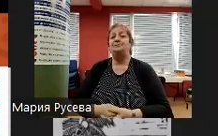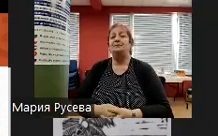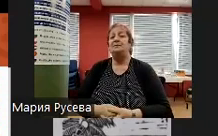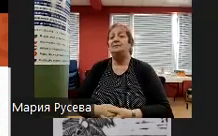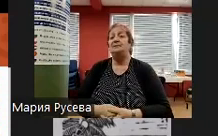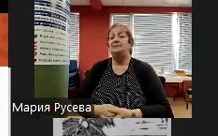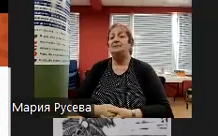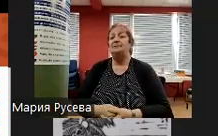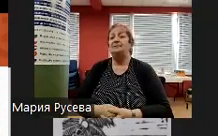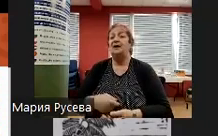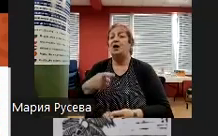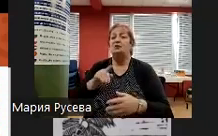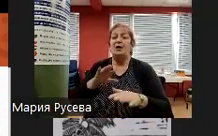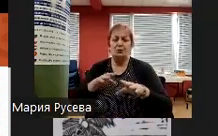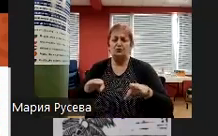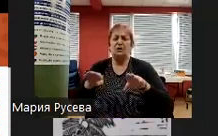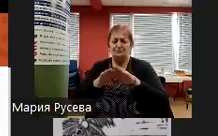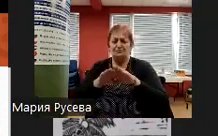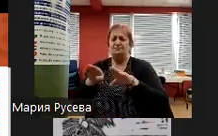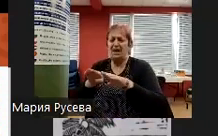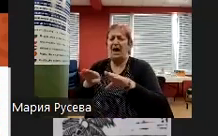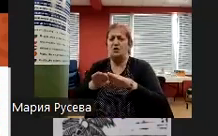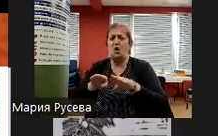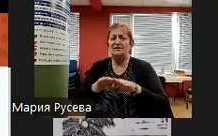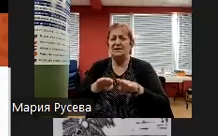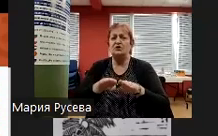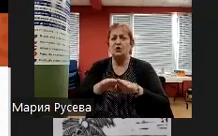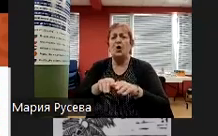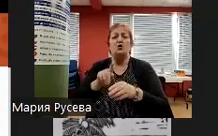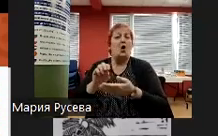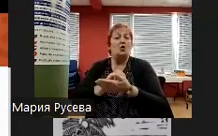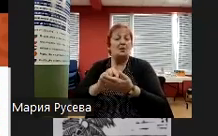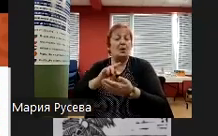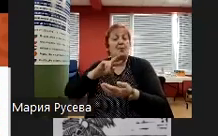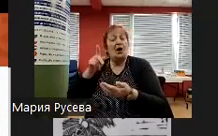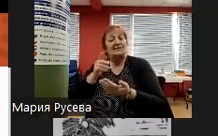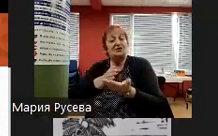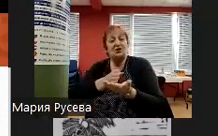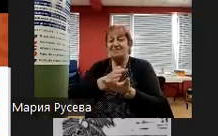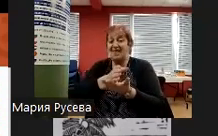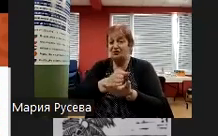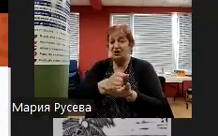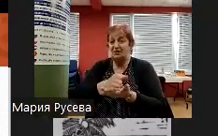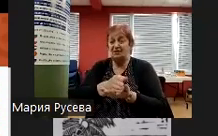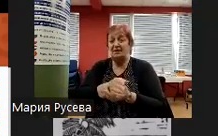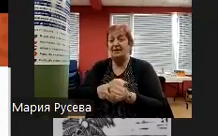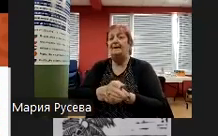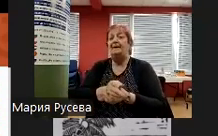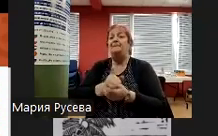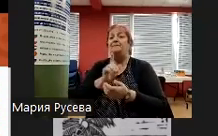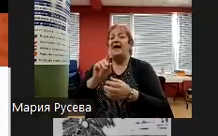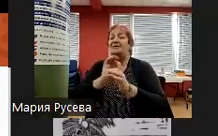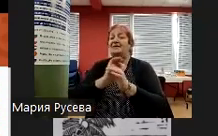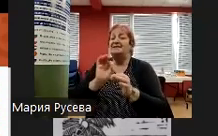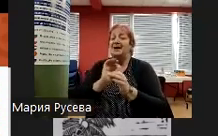Което е почти не почти едно и също, но написано по различен начин. Трябва да се пише